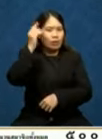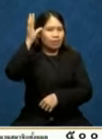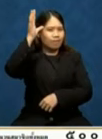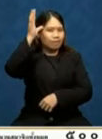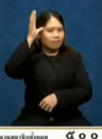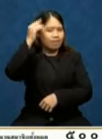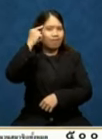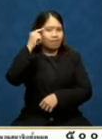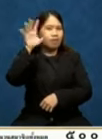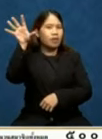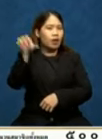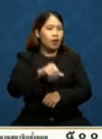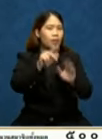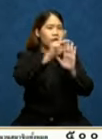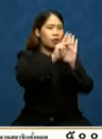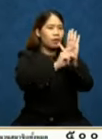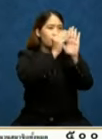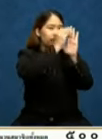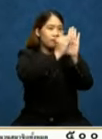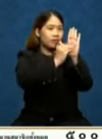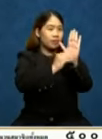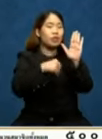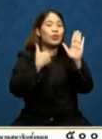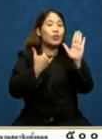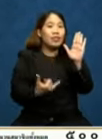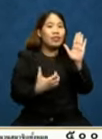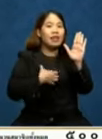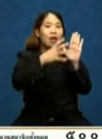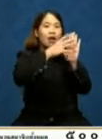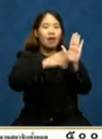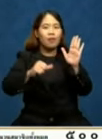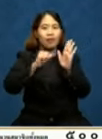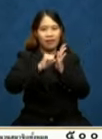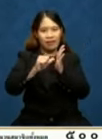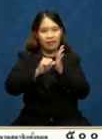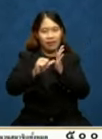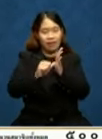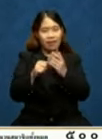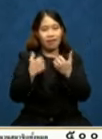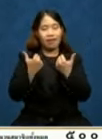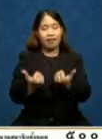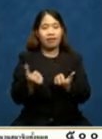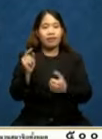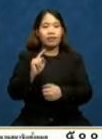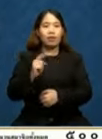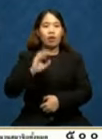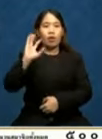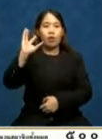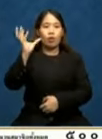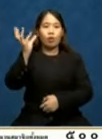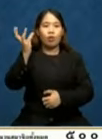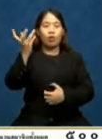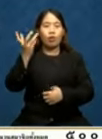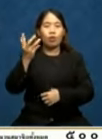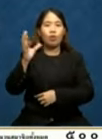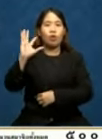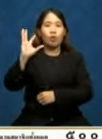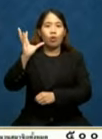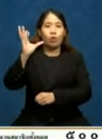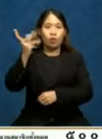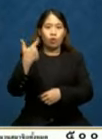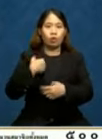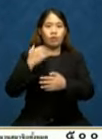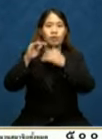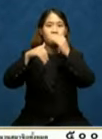นั้นมาเป็นกฎหมายที่เรามาแก้ไขณวันนี้ครับแต่วันนี้ครับโลกที่มันเป็นโลกโลกาภิวัตน์แ